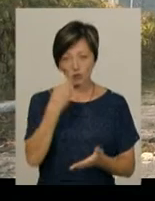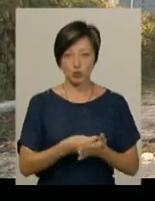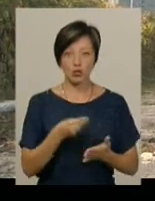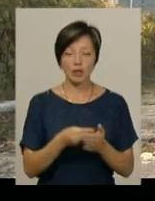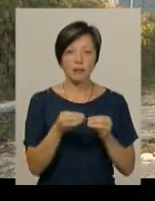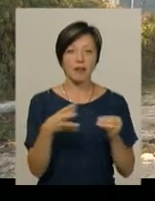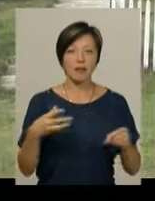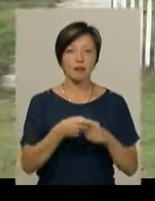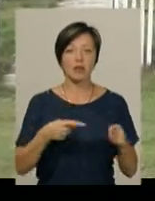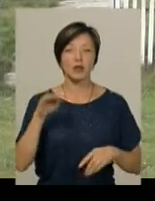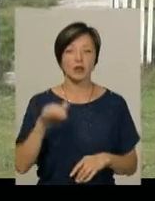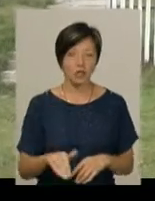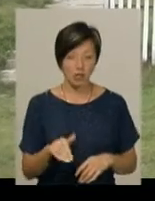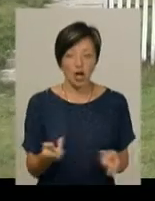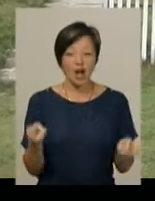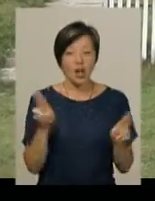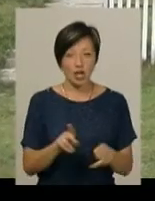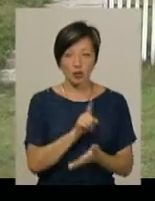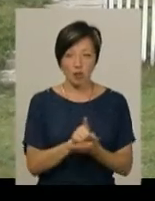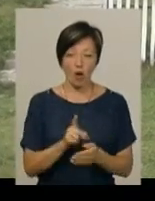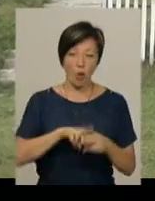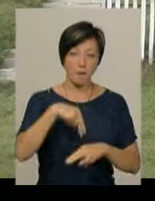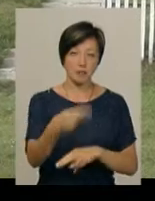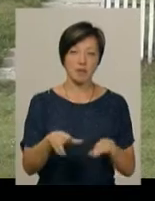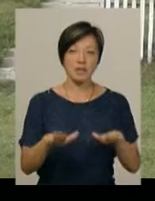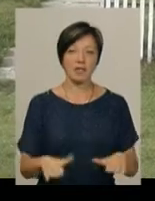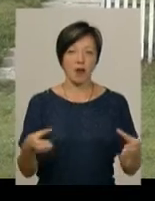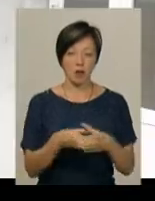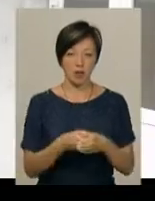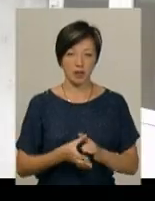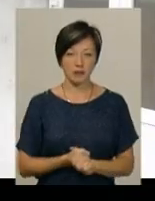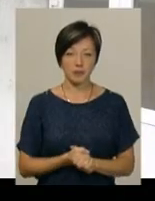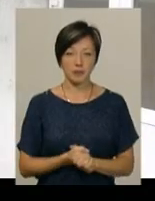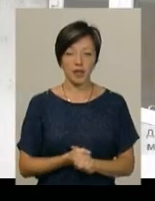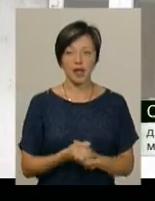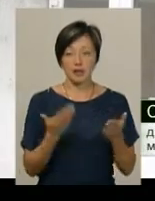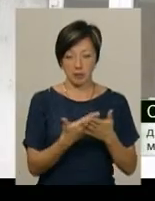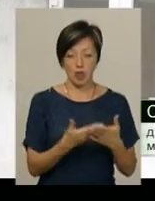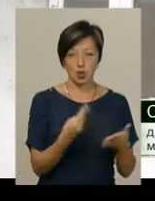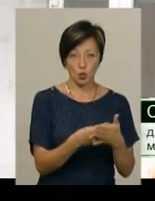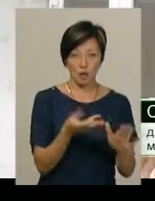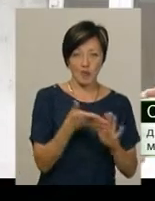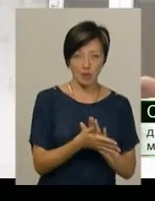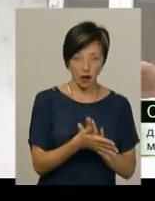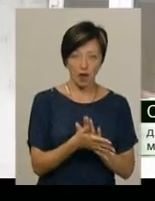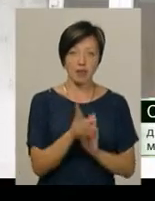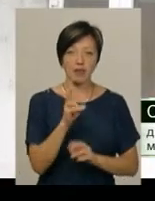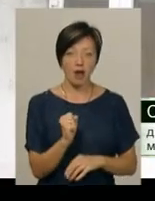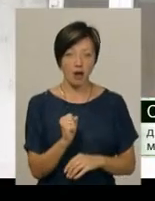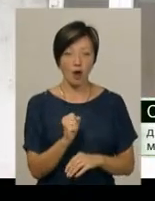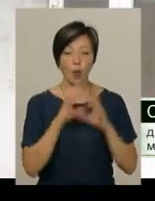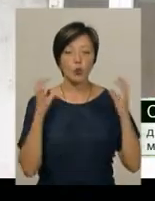бюджету 15,5 тисяч. Решту має компенсувати місцева громада. Взяли суму витрат, яку витрачено було